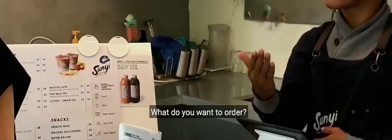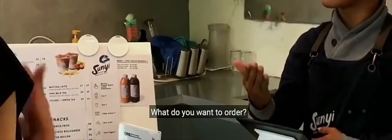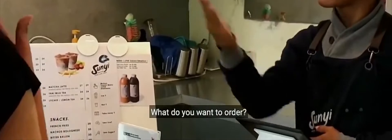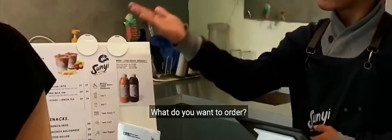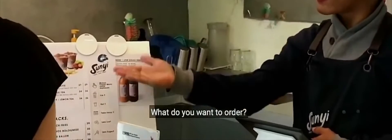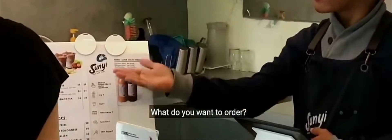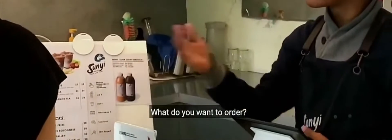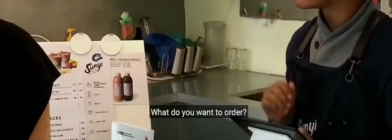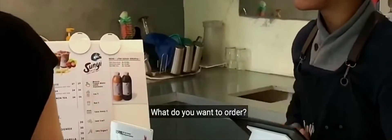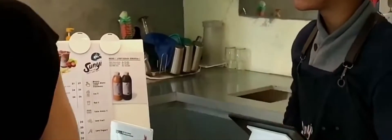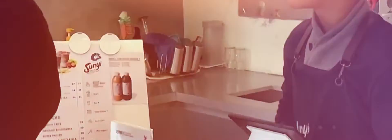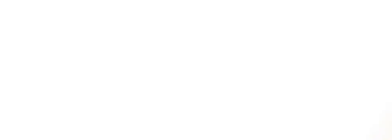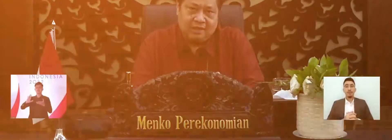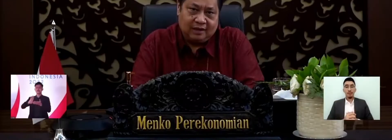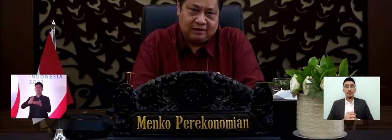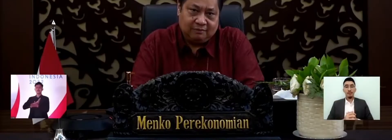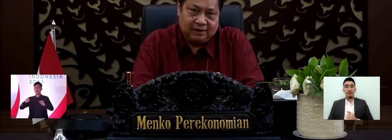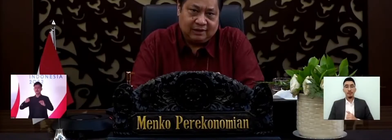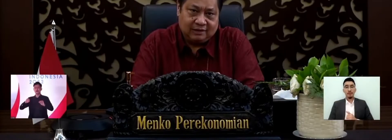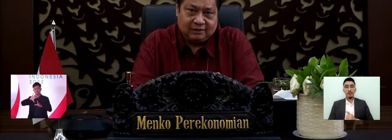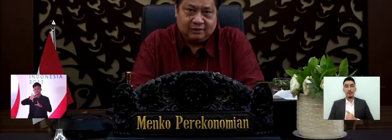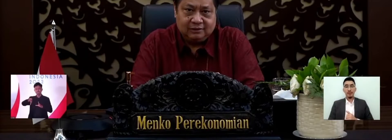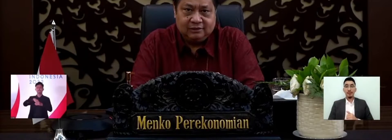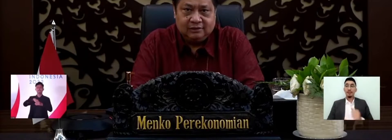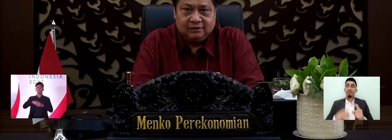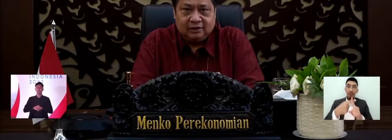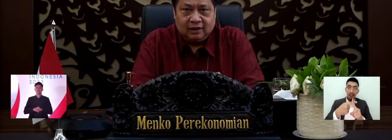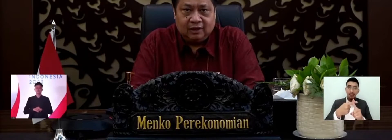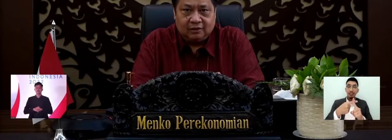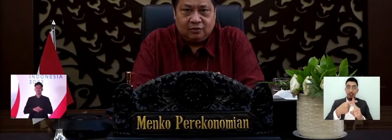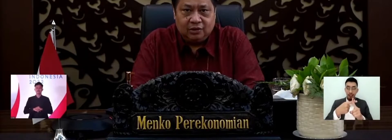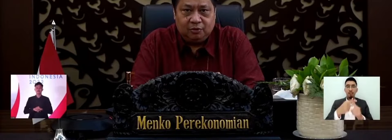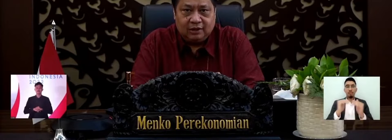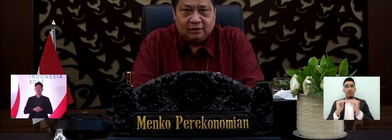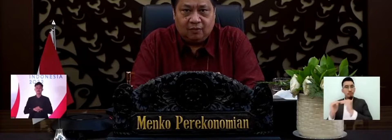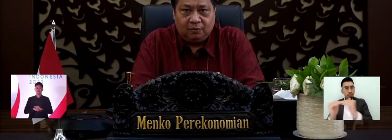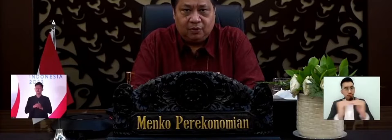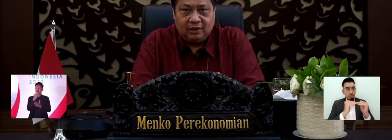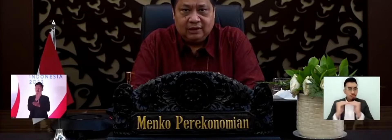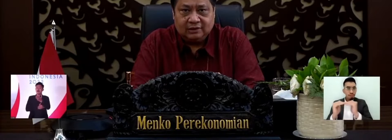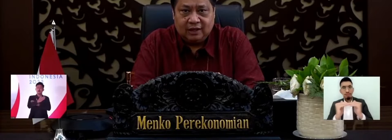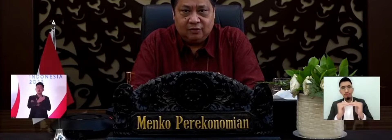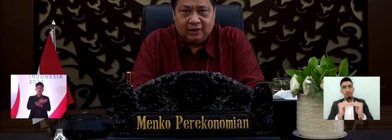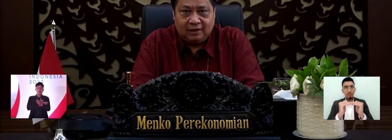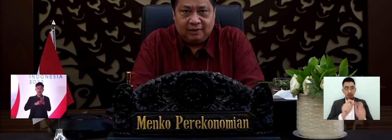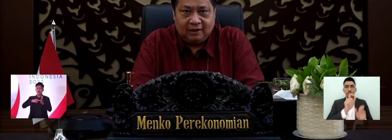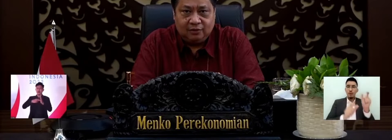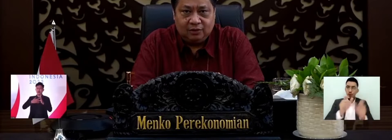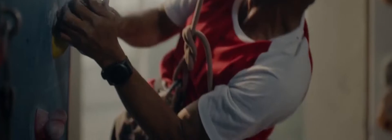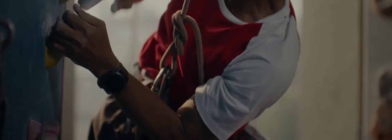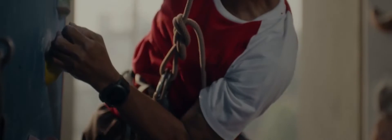pasar tenaga kerja. Penyandang disabilitas tentunya bukan kelompok yang selalu